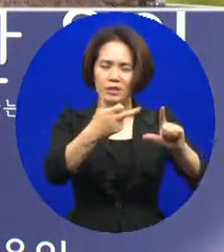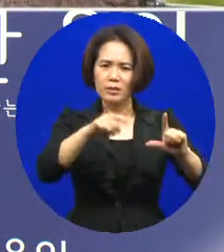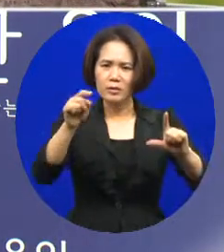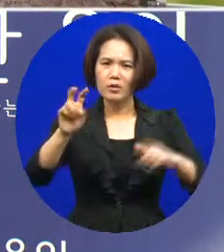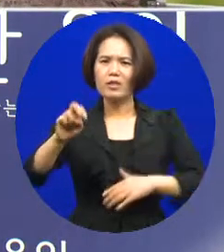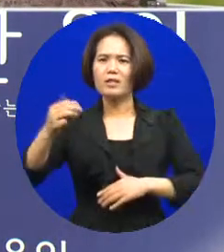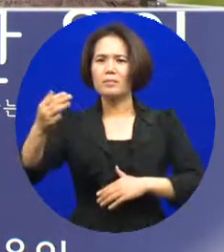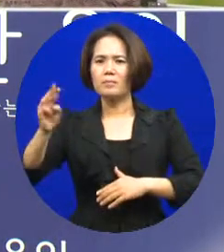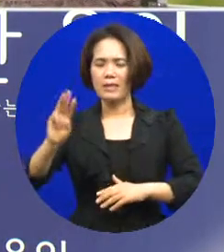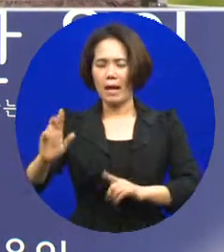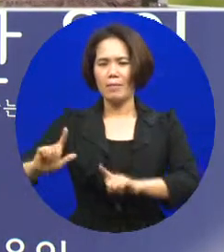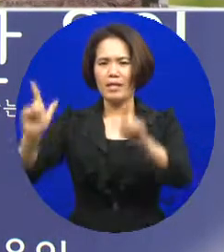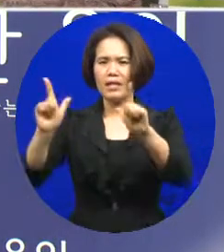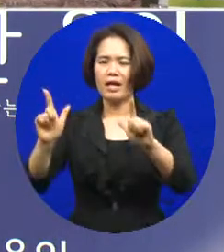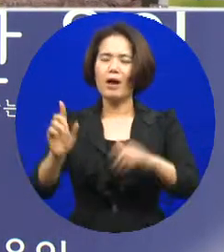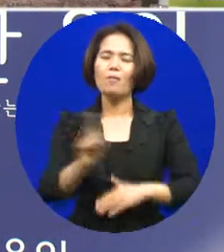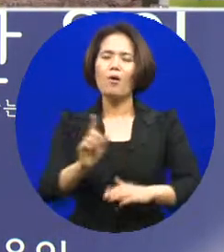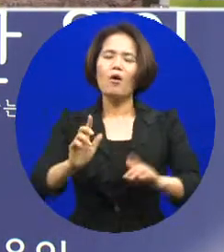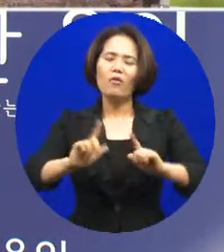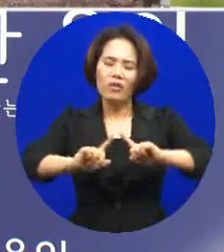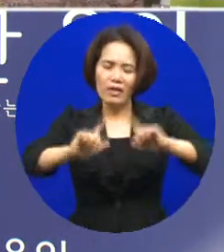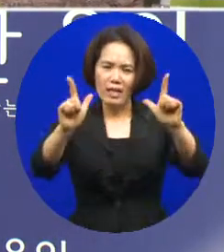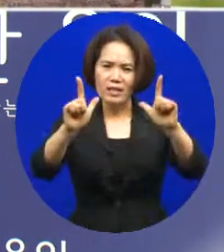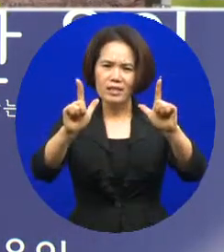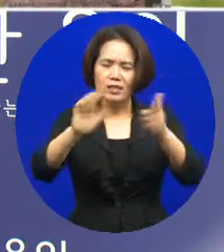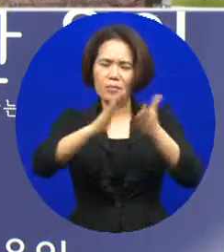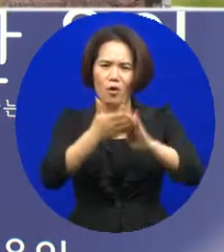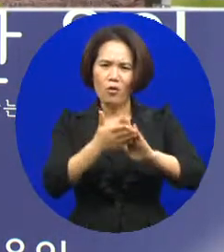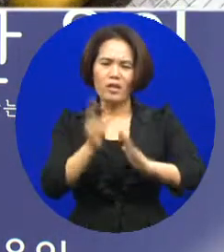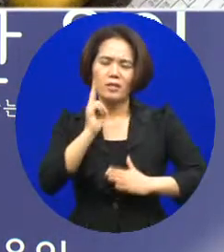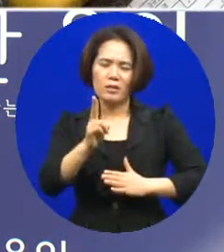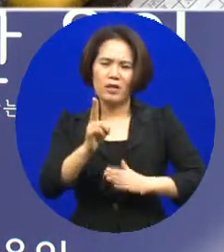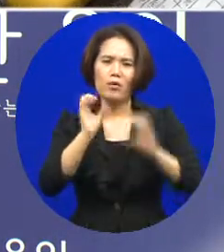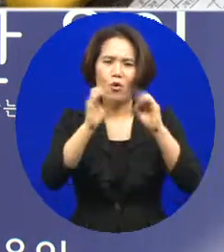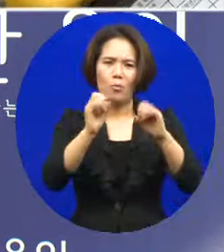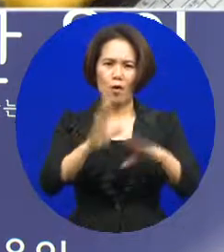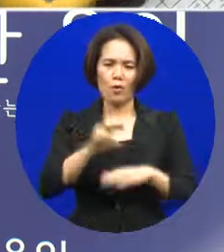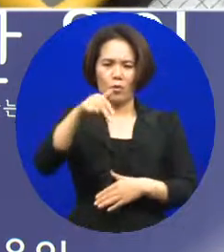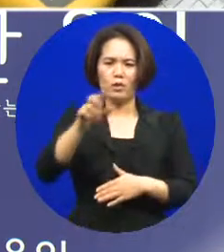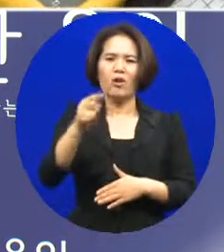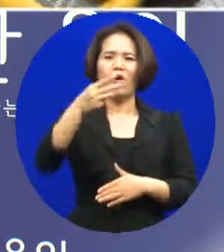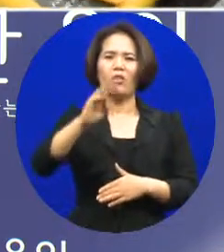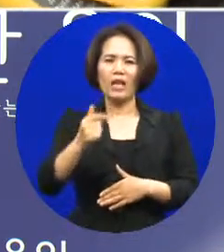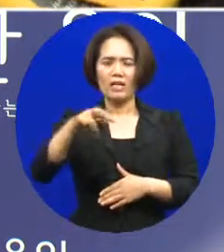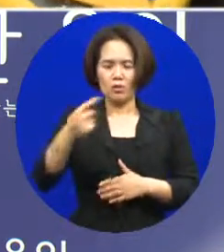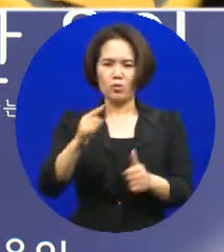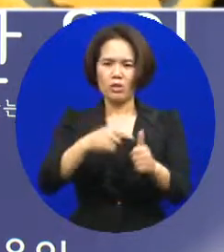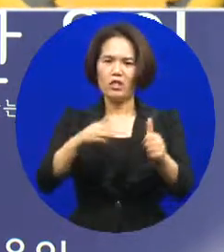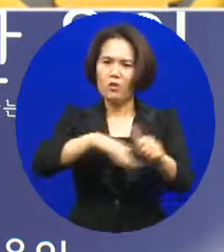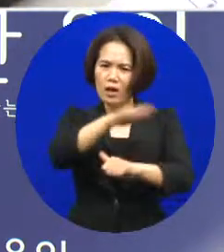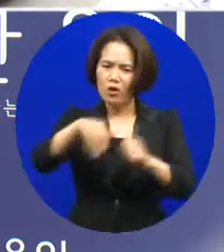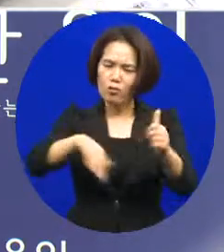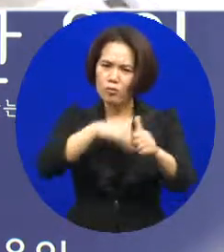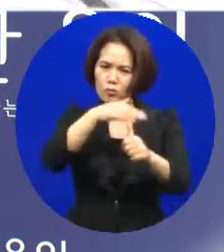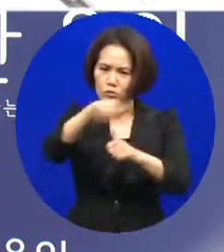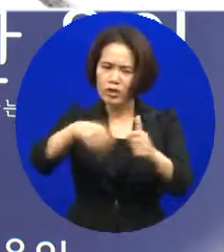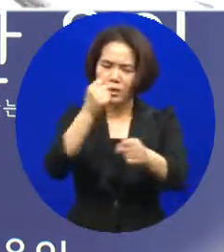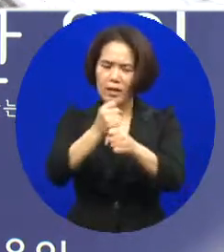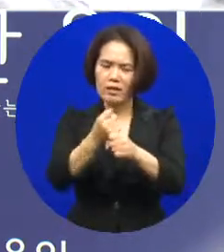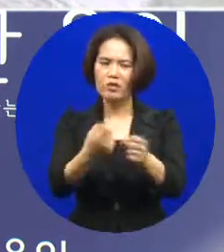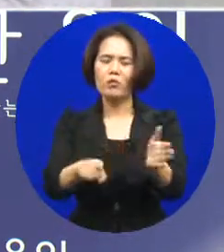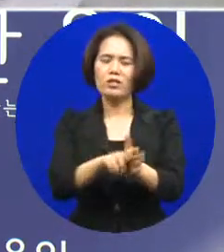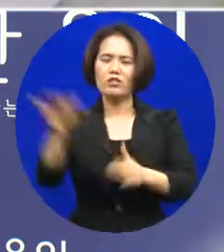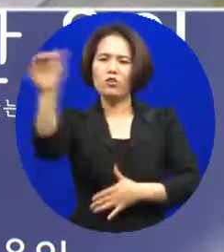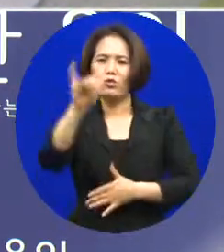17일부터 23일까지가 기후변화의 심각성을 알리고 저탄소 친환경 생활 실천 분위기를 조성하기 위해